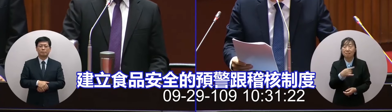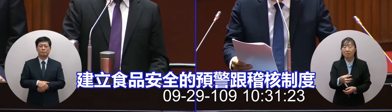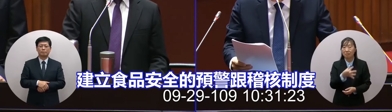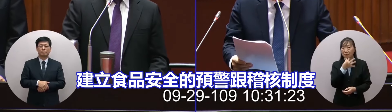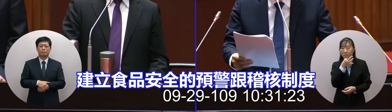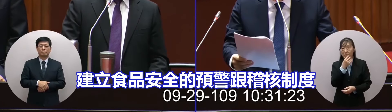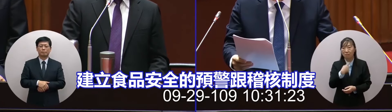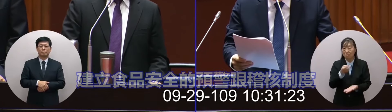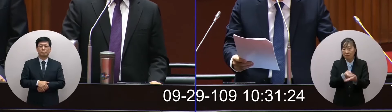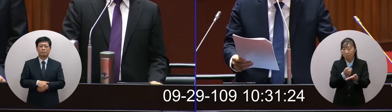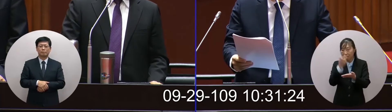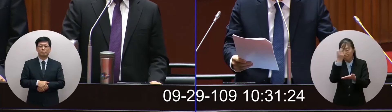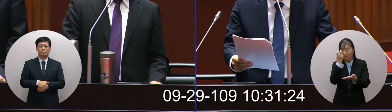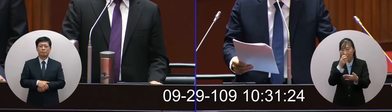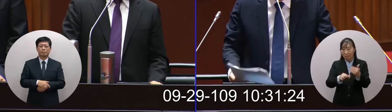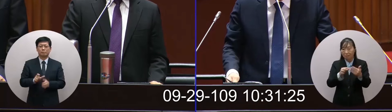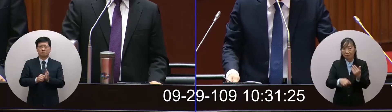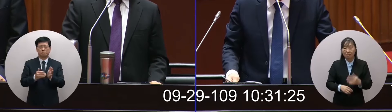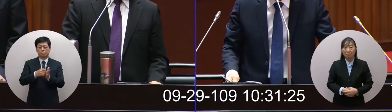跟稽核制度，至。